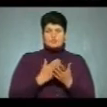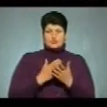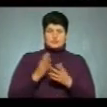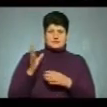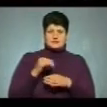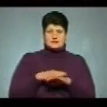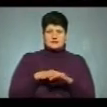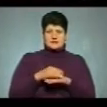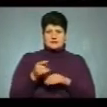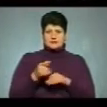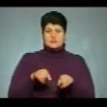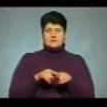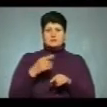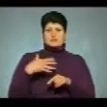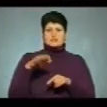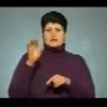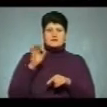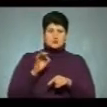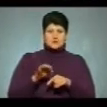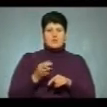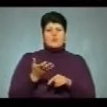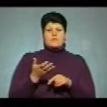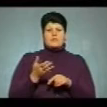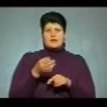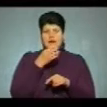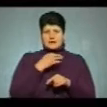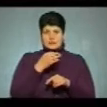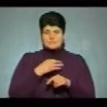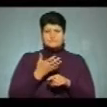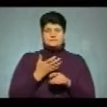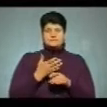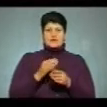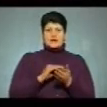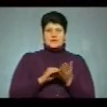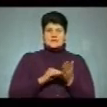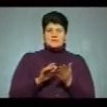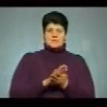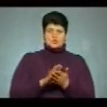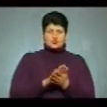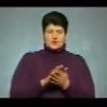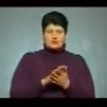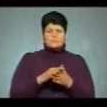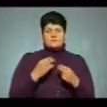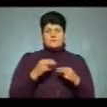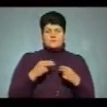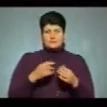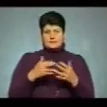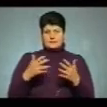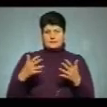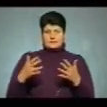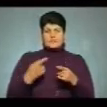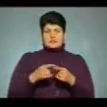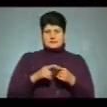міста Тернополя, а також 50-відсоткові лікарські засоби, рецепти поповнені безкоштовному відпуску лікарських засобів.